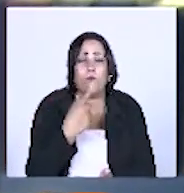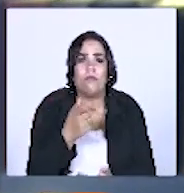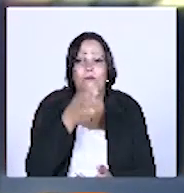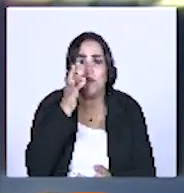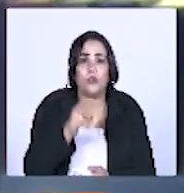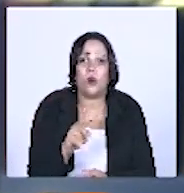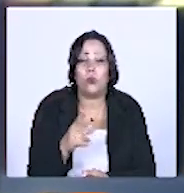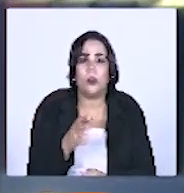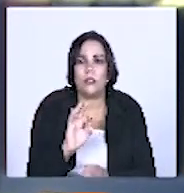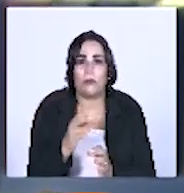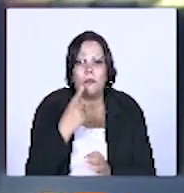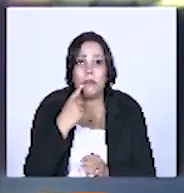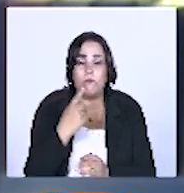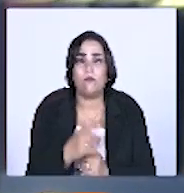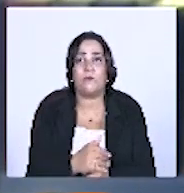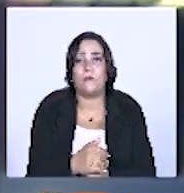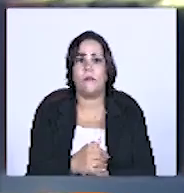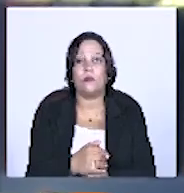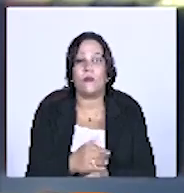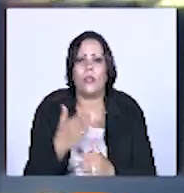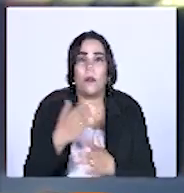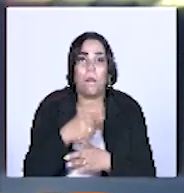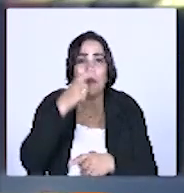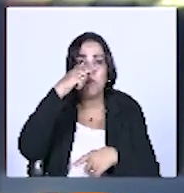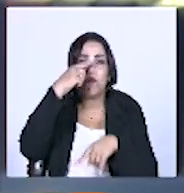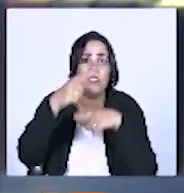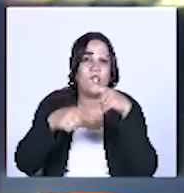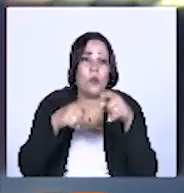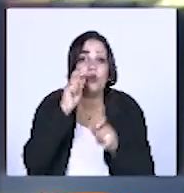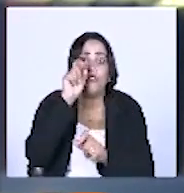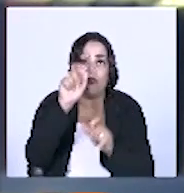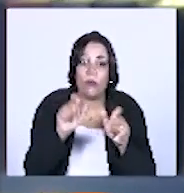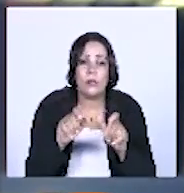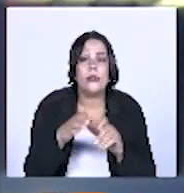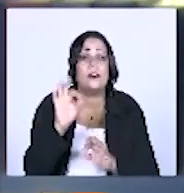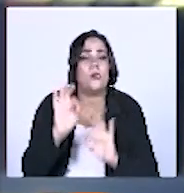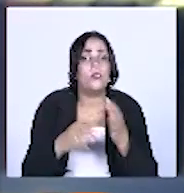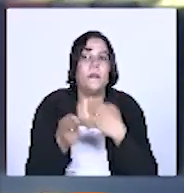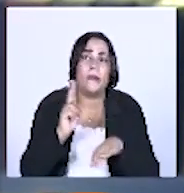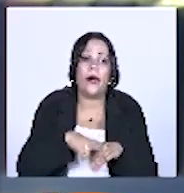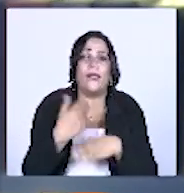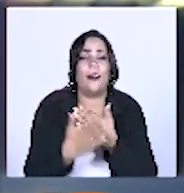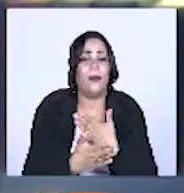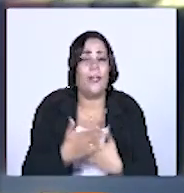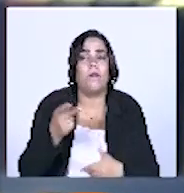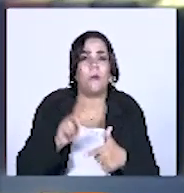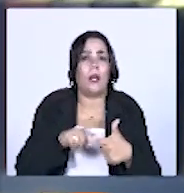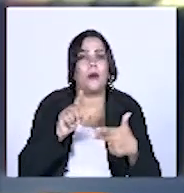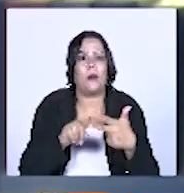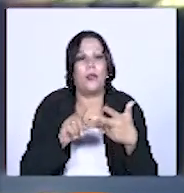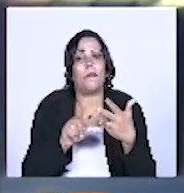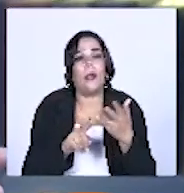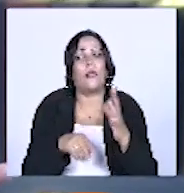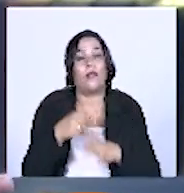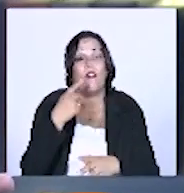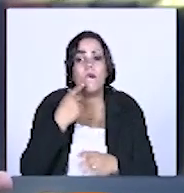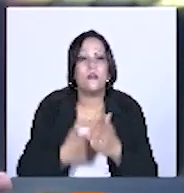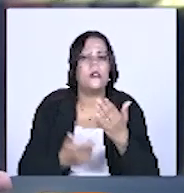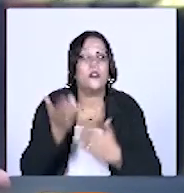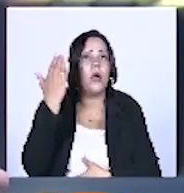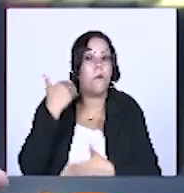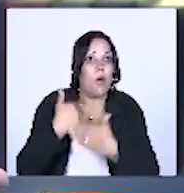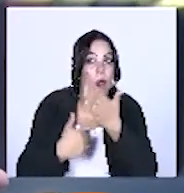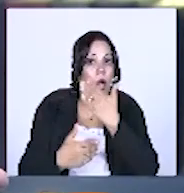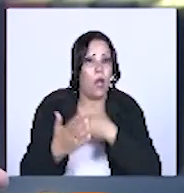قوي ليه لان مثلا تعود المواطن ده هيتعود على نظام تاني وثالث ورابع يعني ما الناس كانت زمان